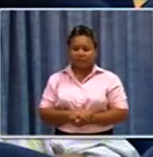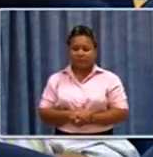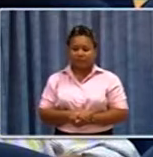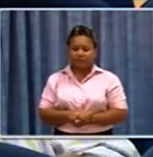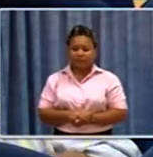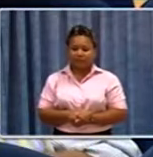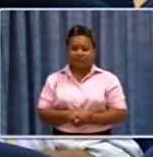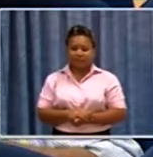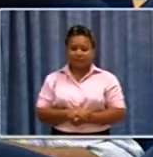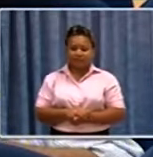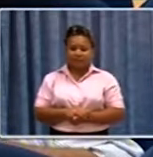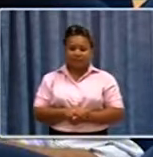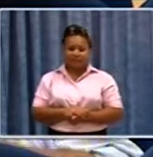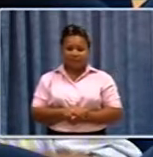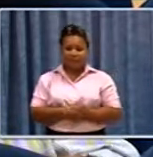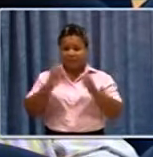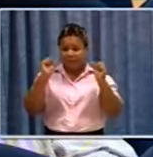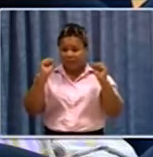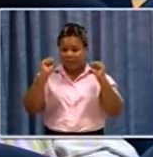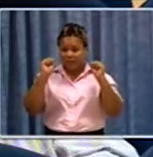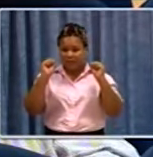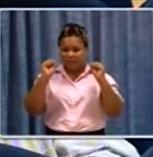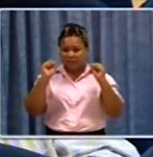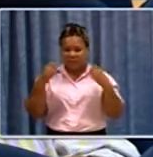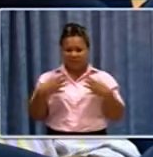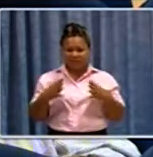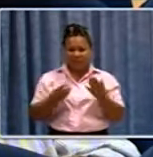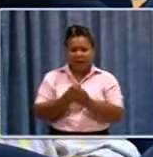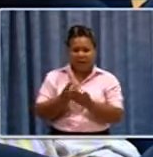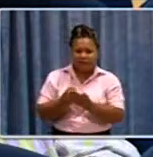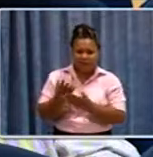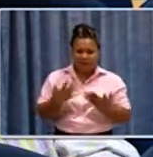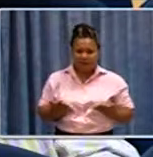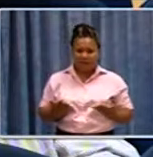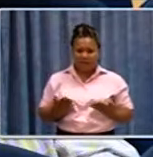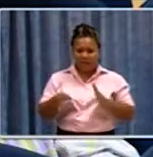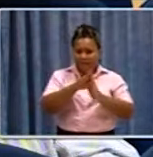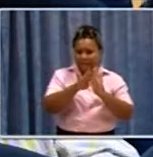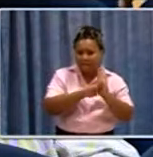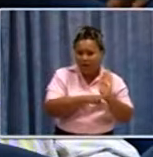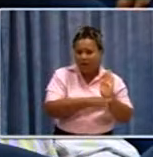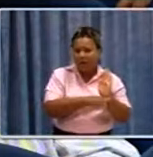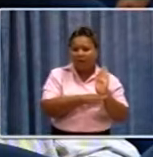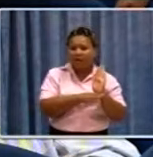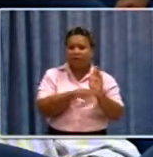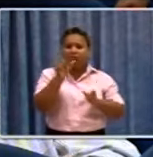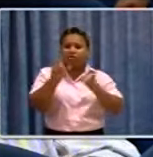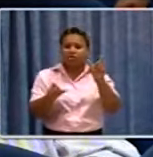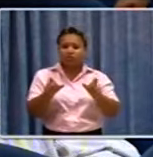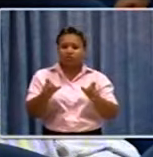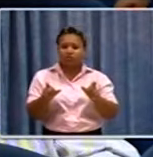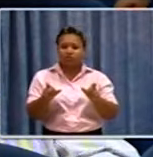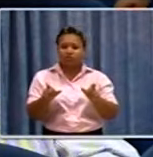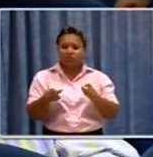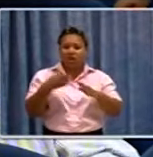côté moins de monde pour entrer dans le bus à présent, mon imaginer qui prend une quantité de monde qui pourrait rester à terre au lobe stop. Si SPTC